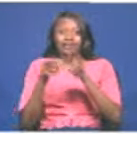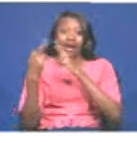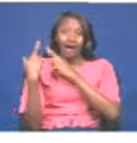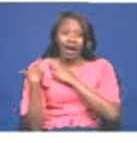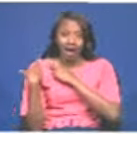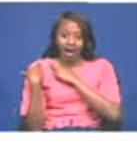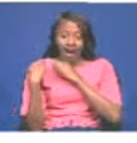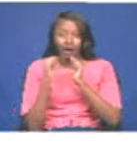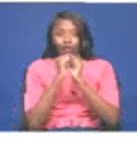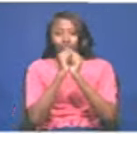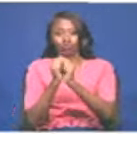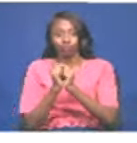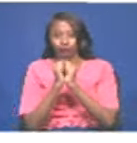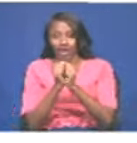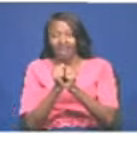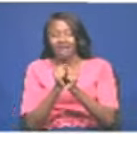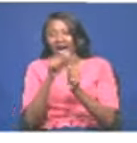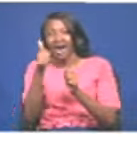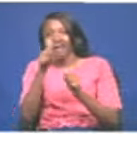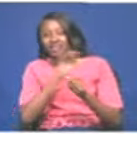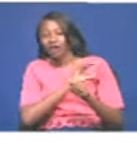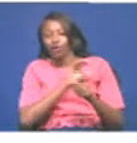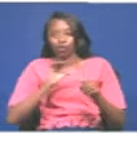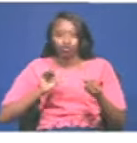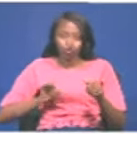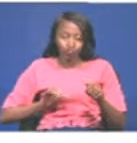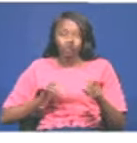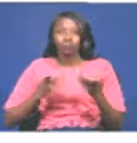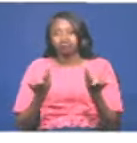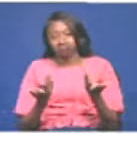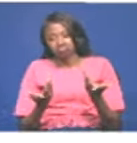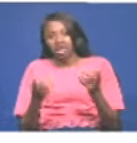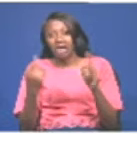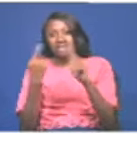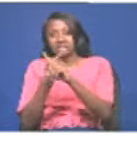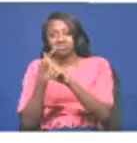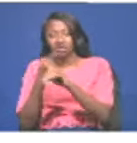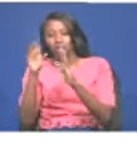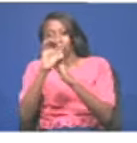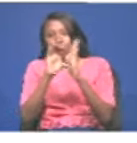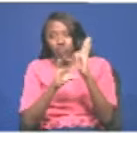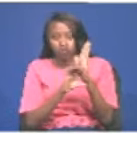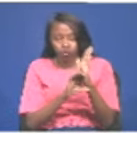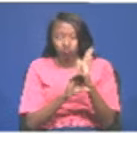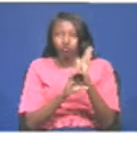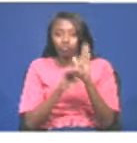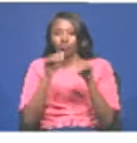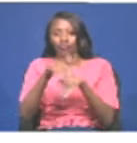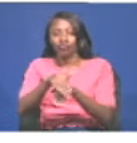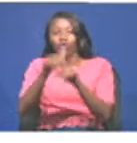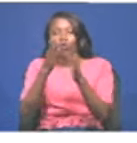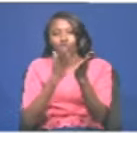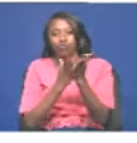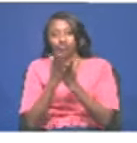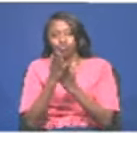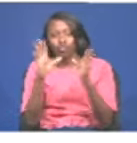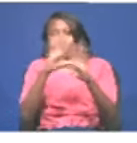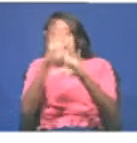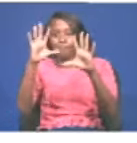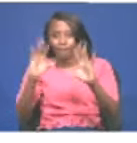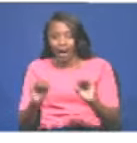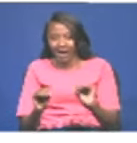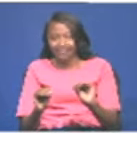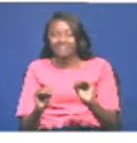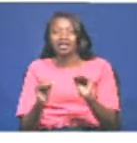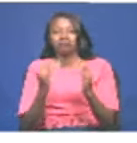na tume za kikatiba na afisi huru katika masuala yanayohitaji mwingilio wa serikali ya kitaifa, zikiwemo bajeti, uratibu